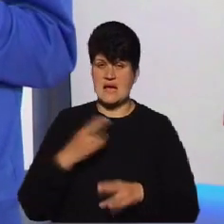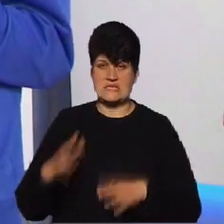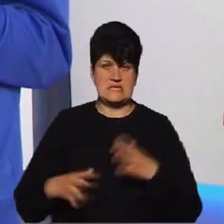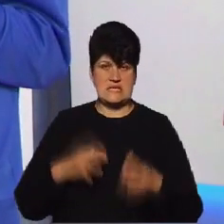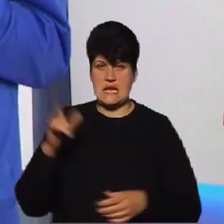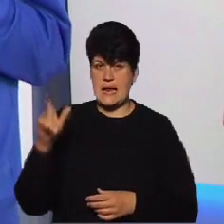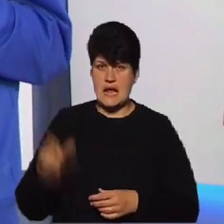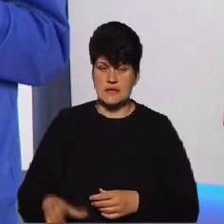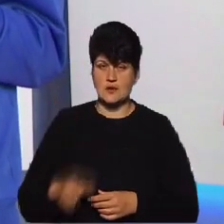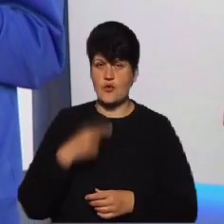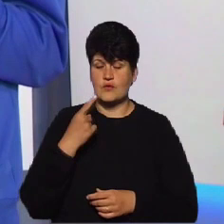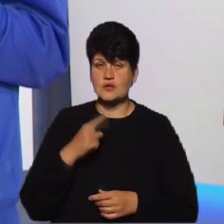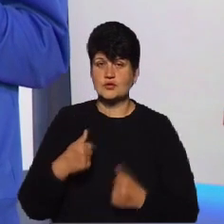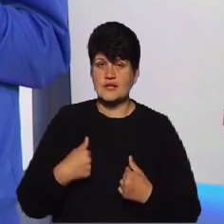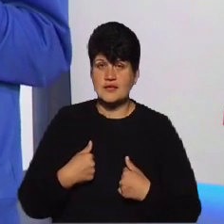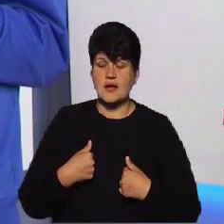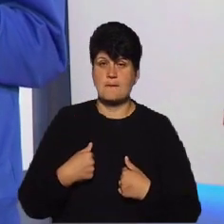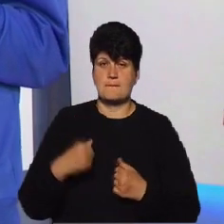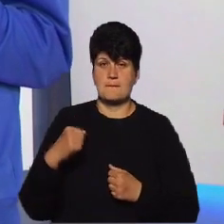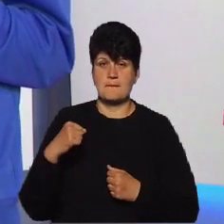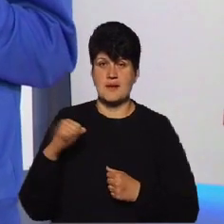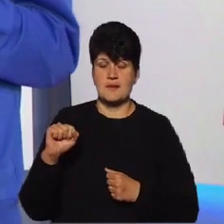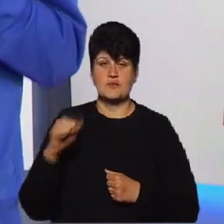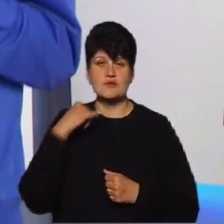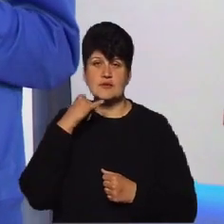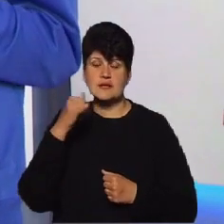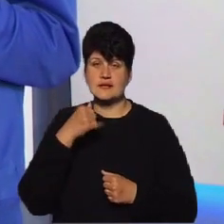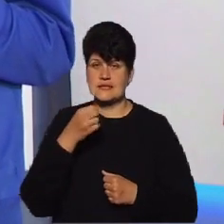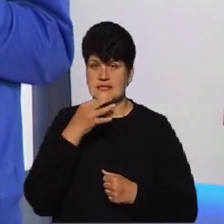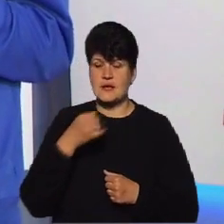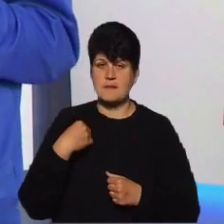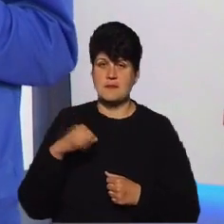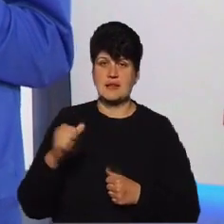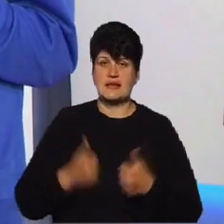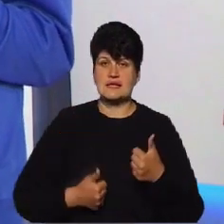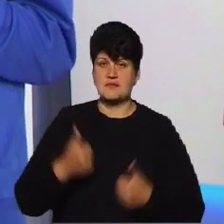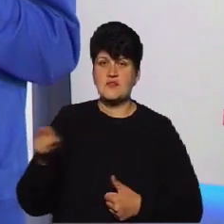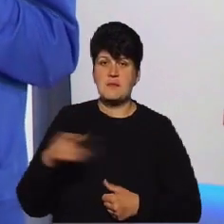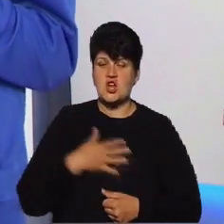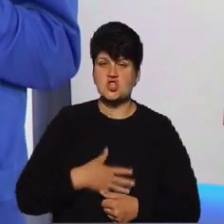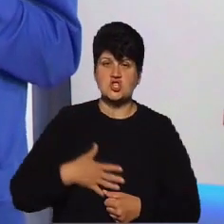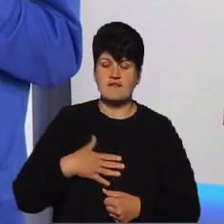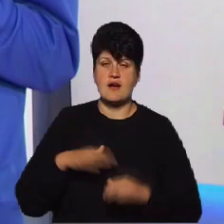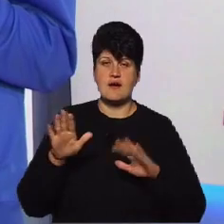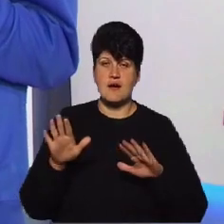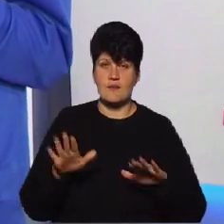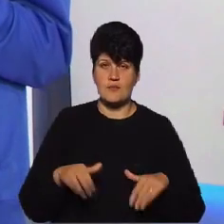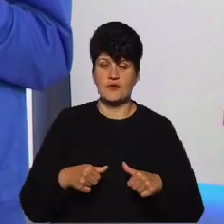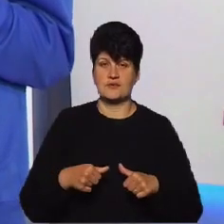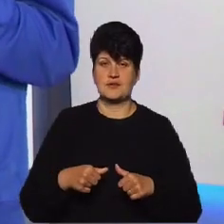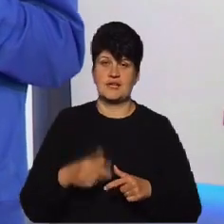сказала, що я перемогла на змагання. І та тренер дуже сильно переживав, а потім, що він очікувався і дуже радий, що